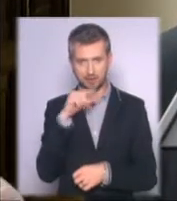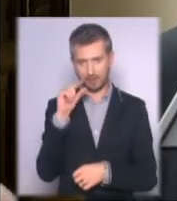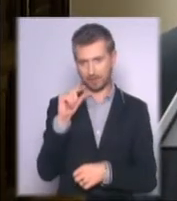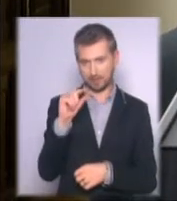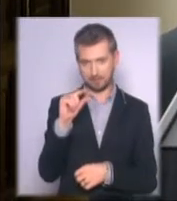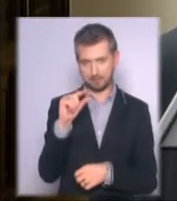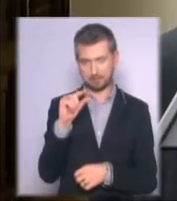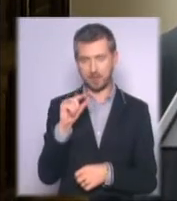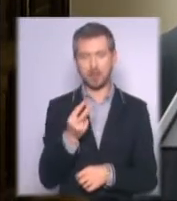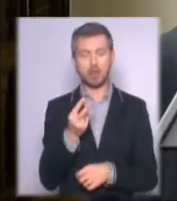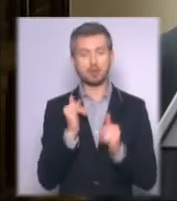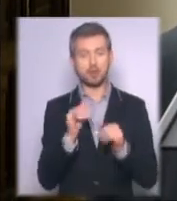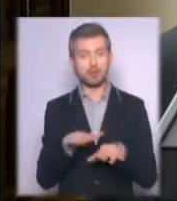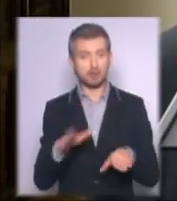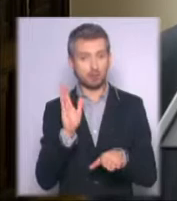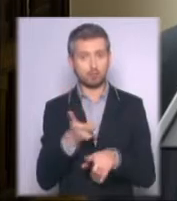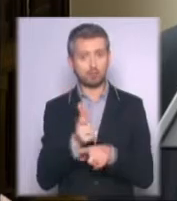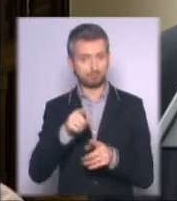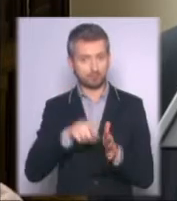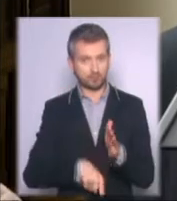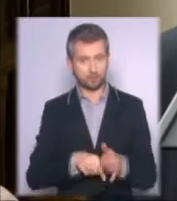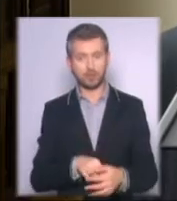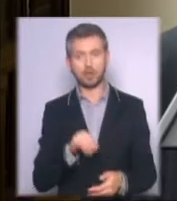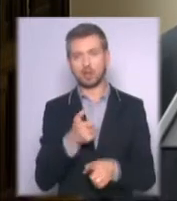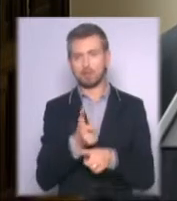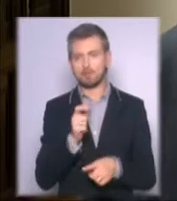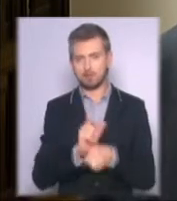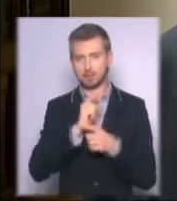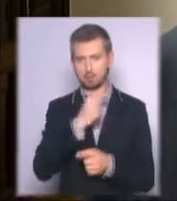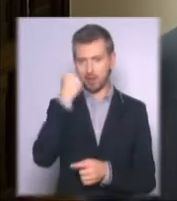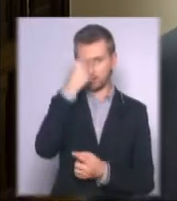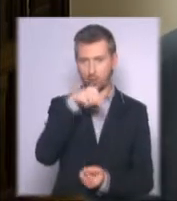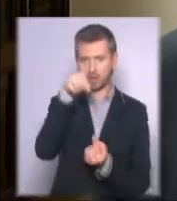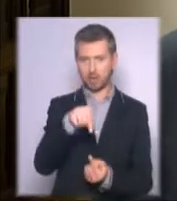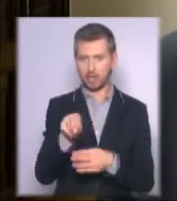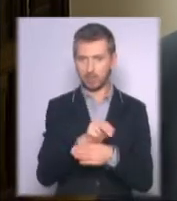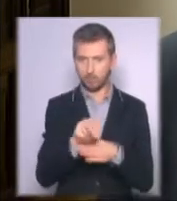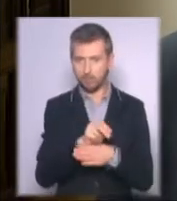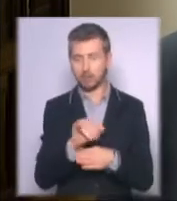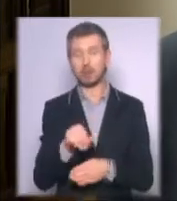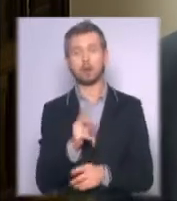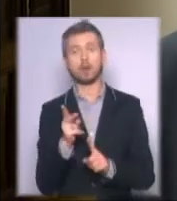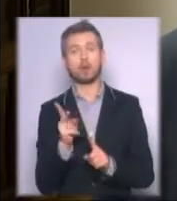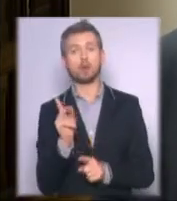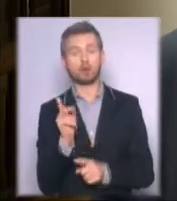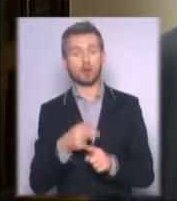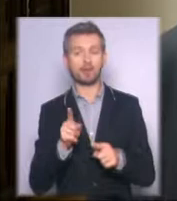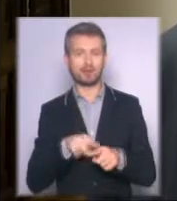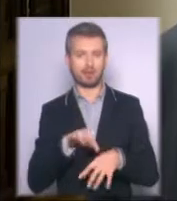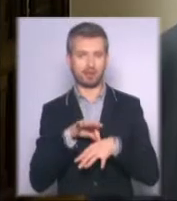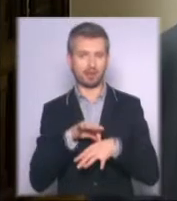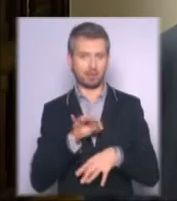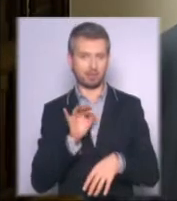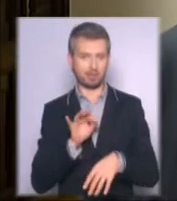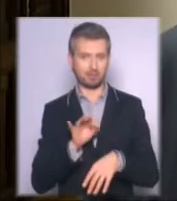І для дітей воно буде доступнішим, і більш персональне лікування. І друге – це дерматологія.